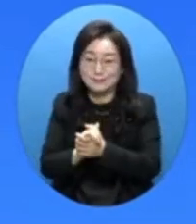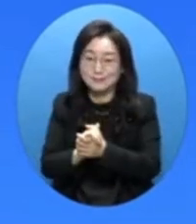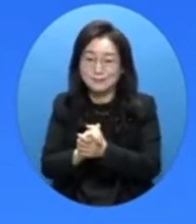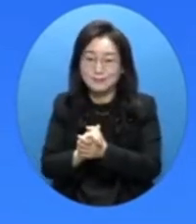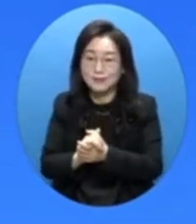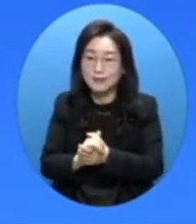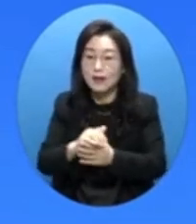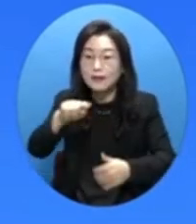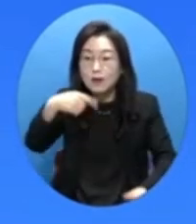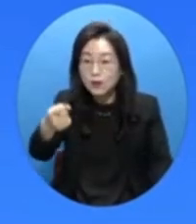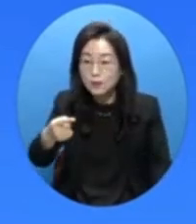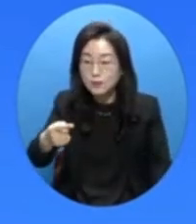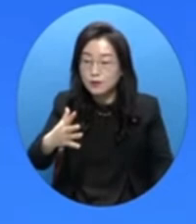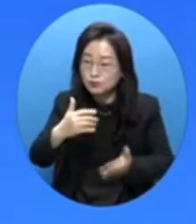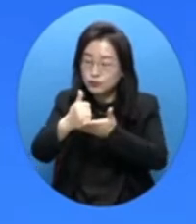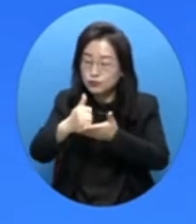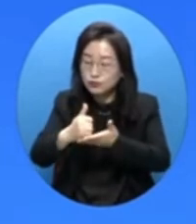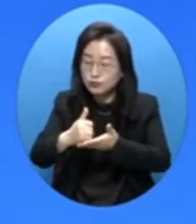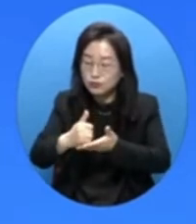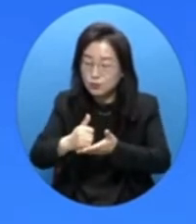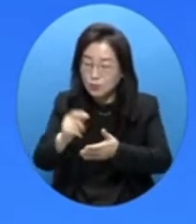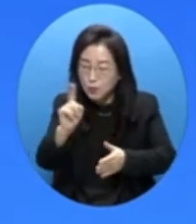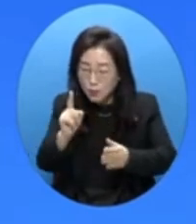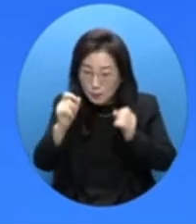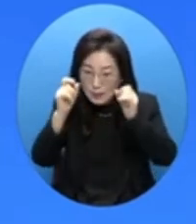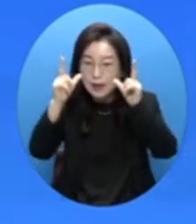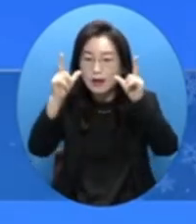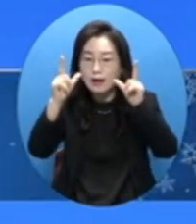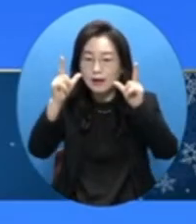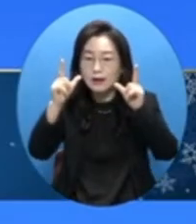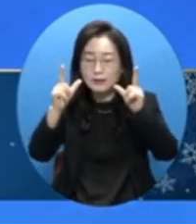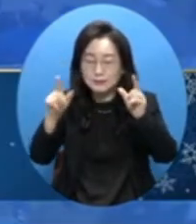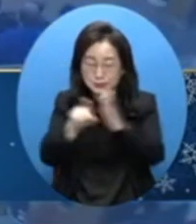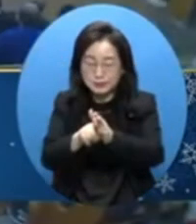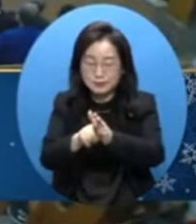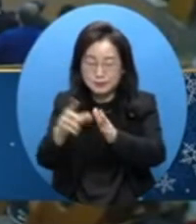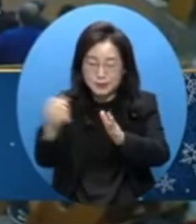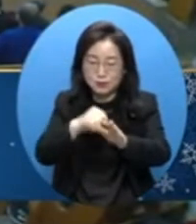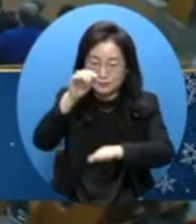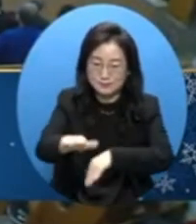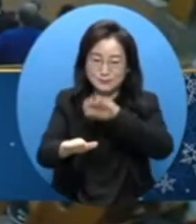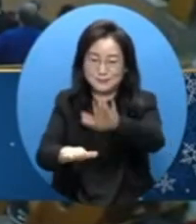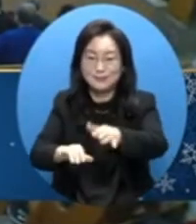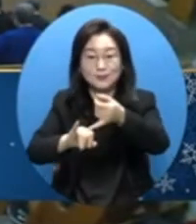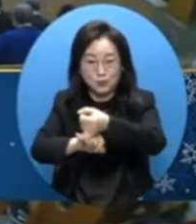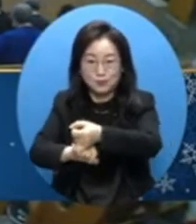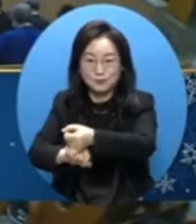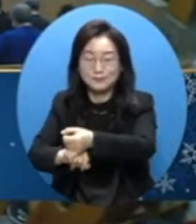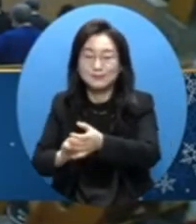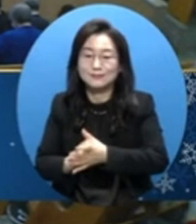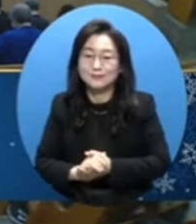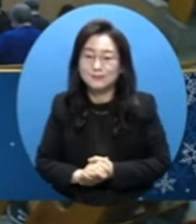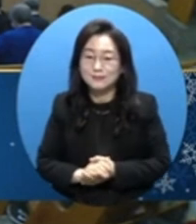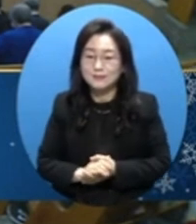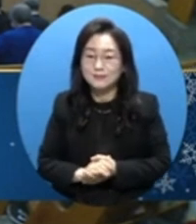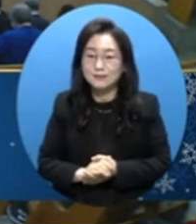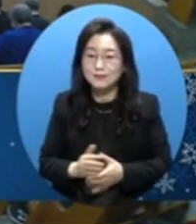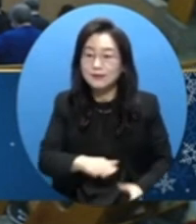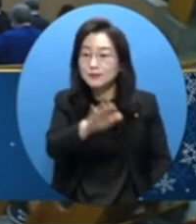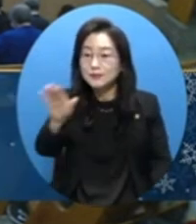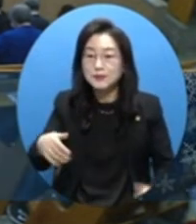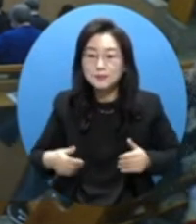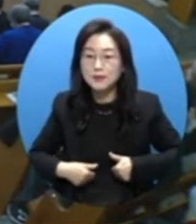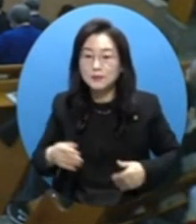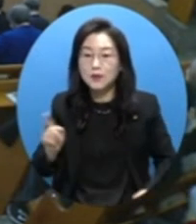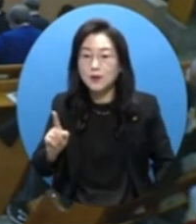그리고 주님의 뜻을 깨달으면 우리는 믿음으로 밝음을 내지려야 되는 것입니다 우리